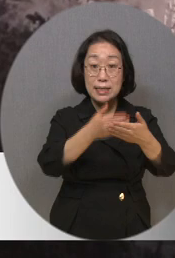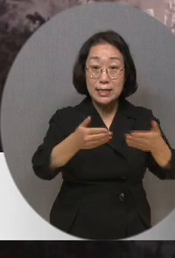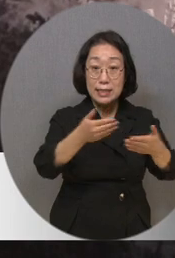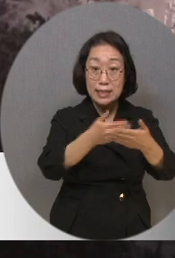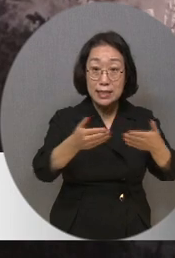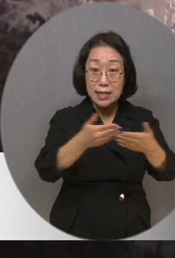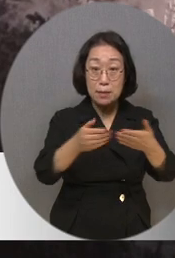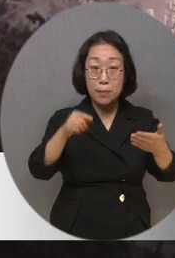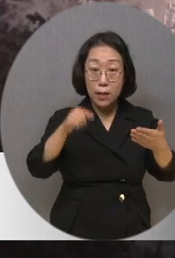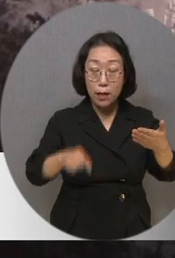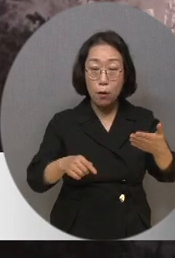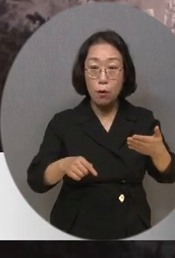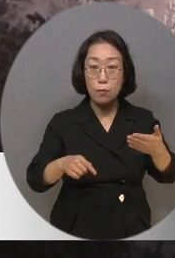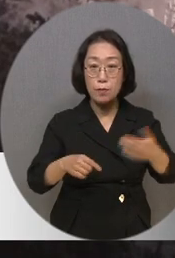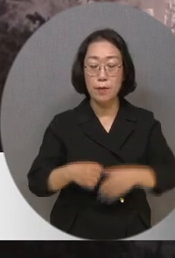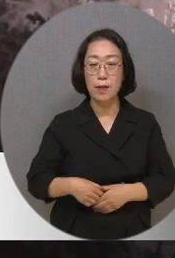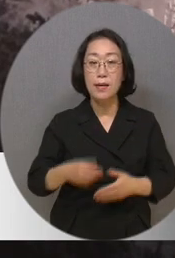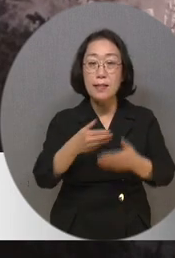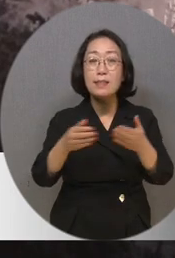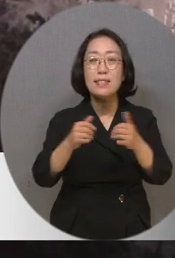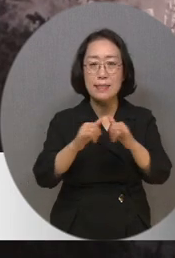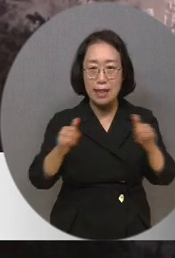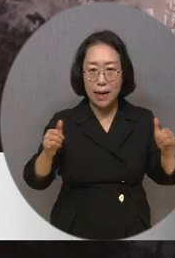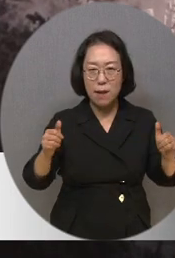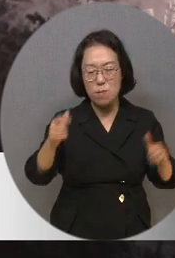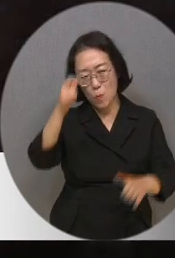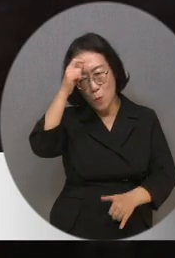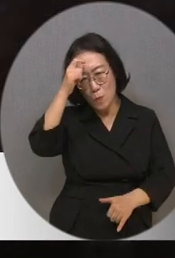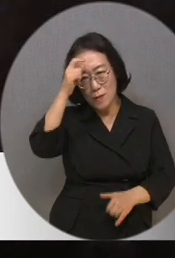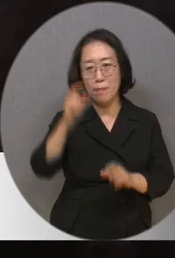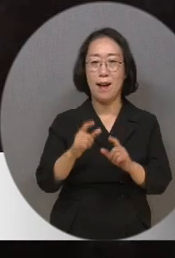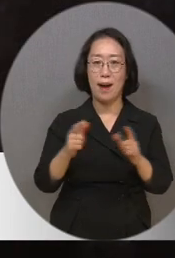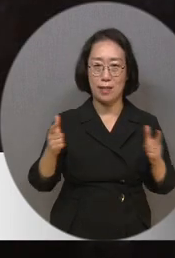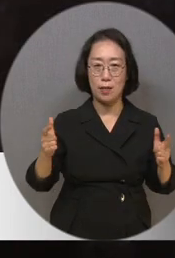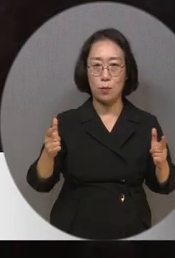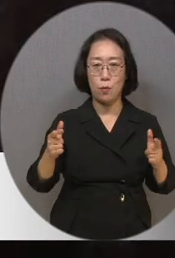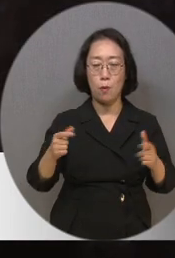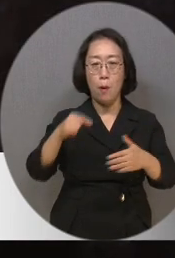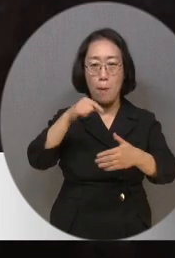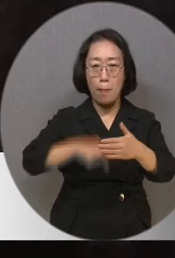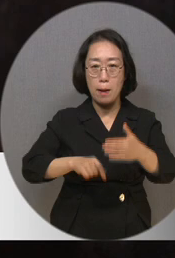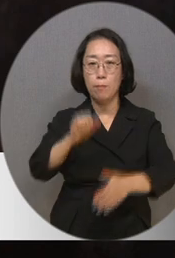작품은 작가의 고집을 담아서 그리는 게 아니고